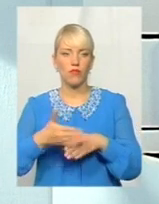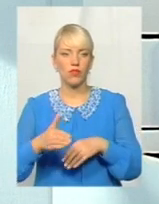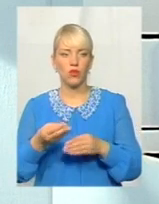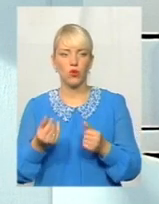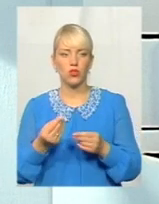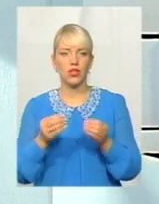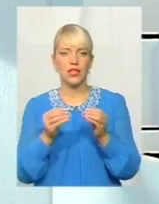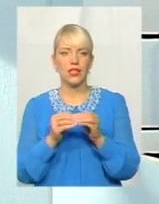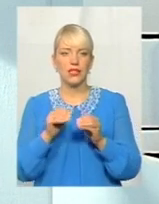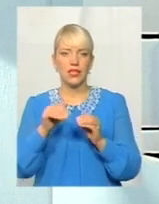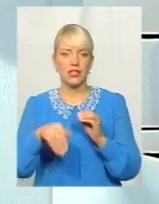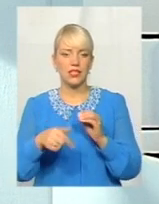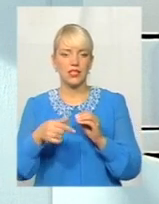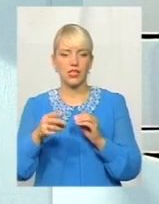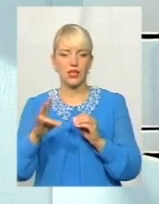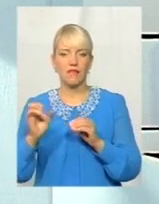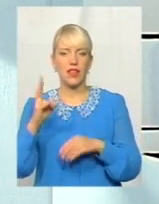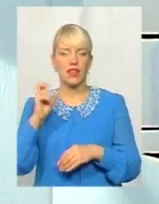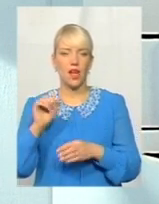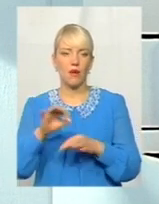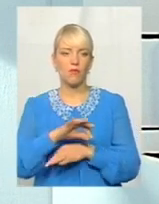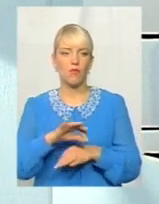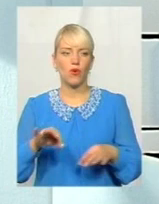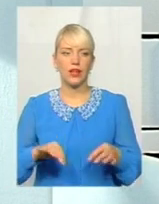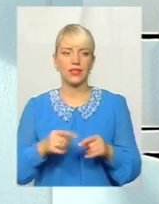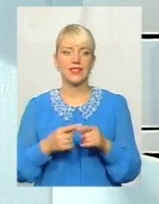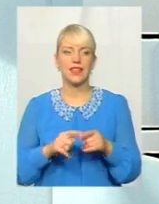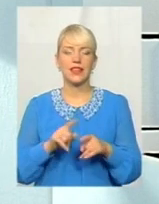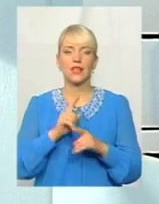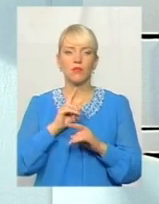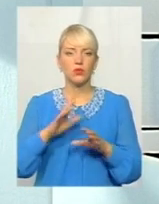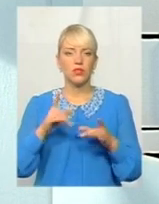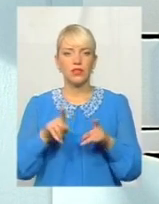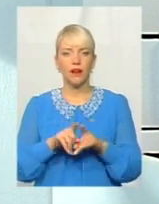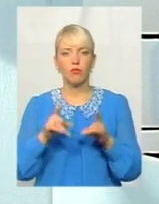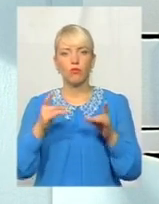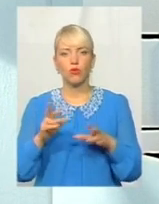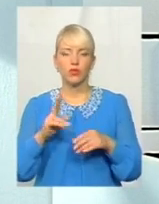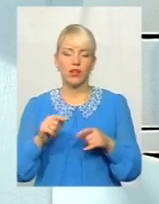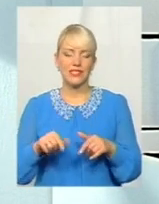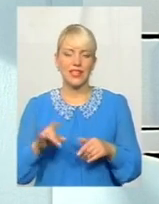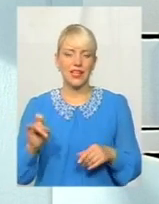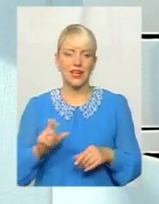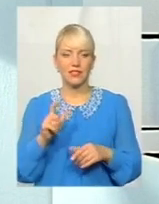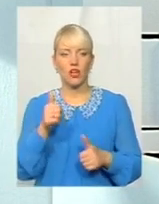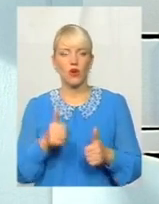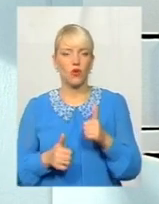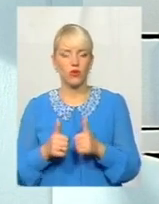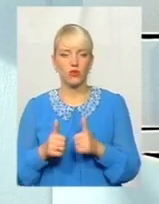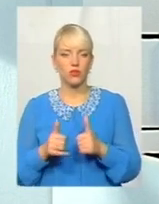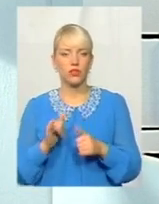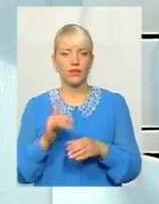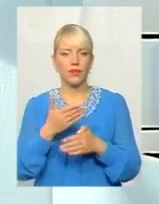сумі 10 тисяч гривень на проекти. Але це не будуть просто, так як цього року конкурс, і ми